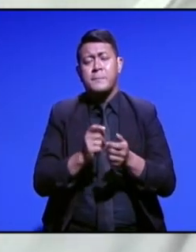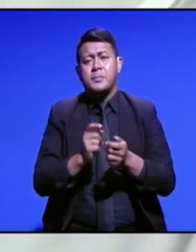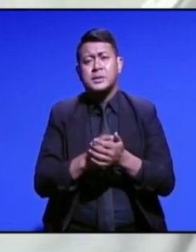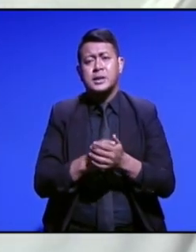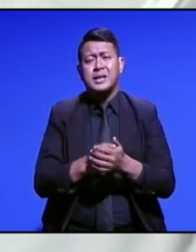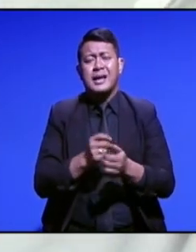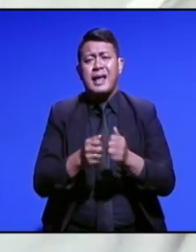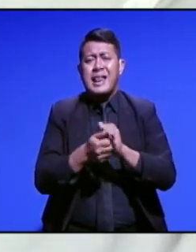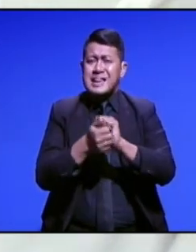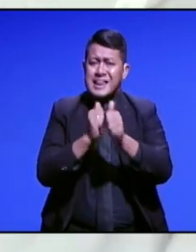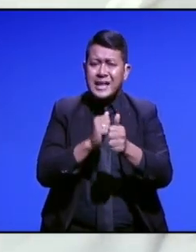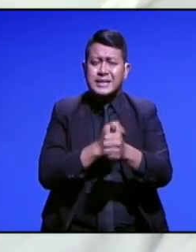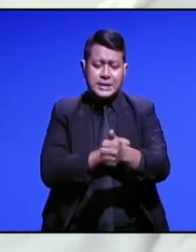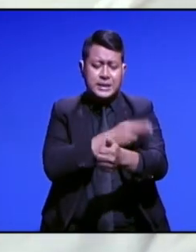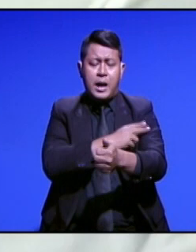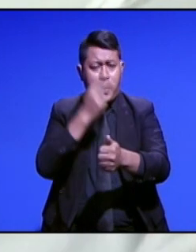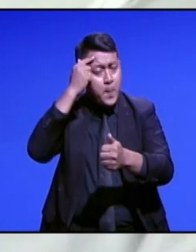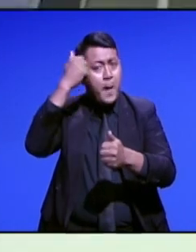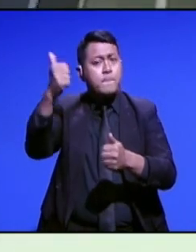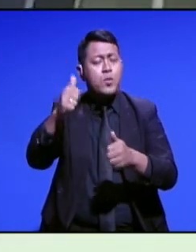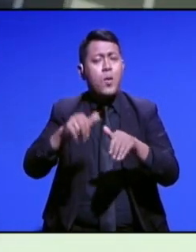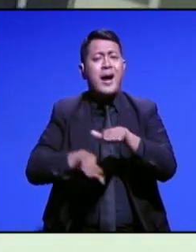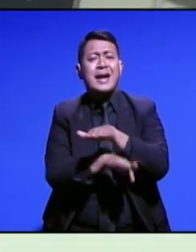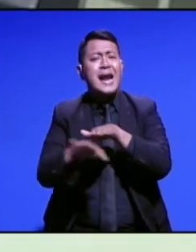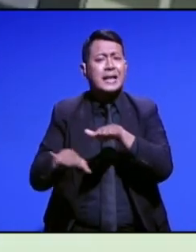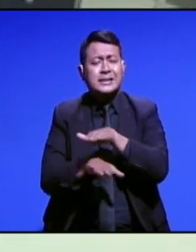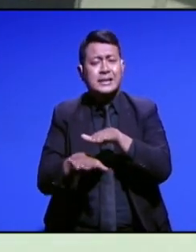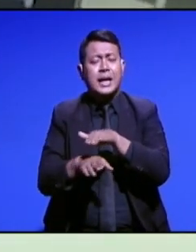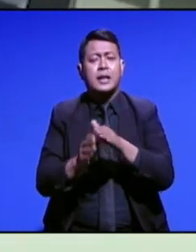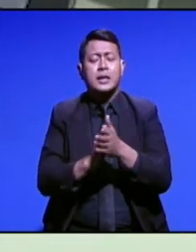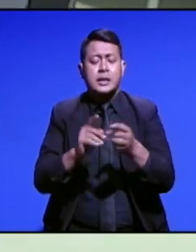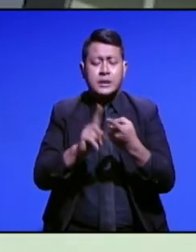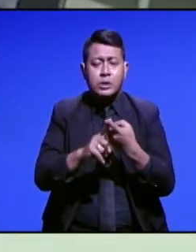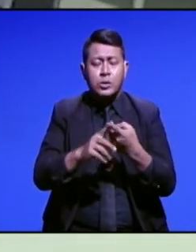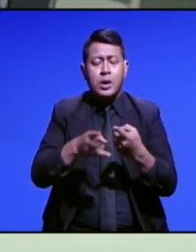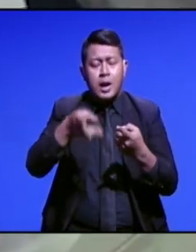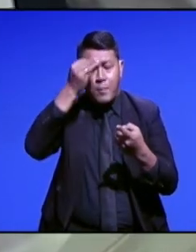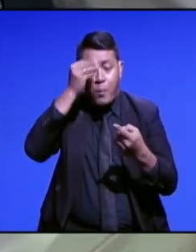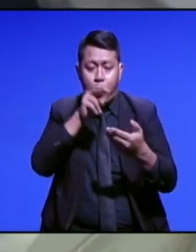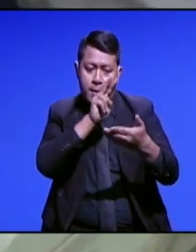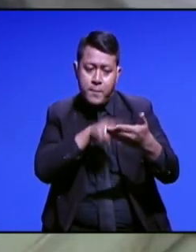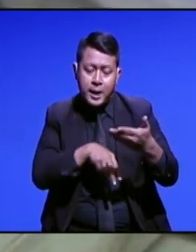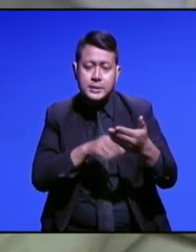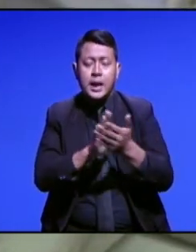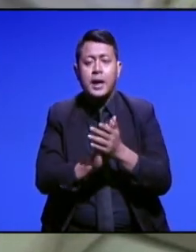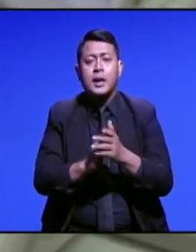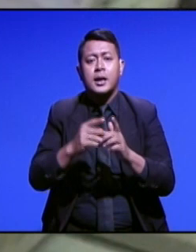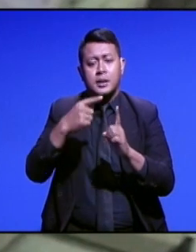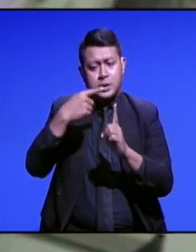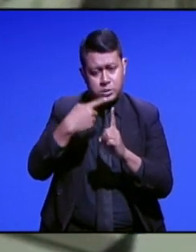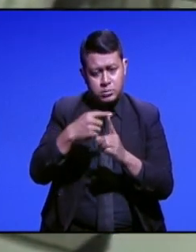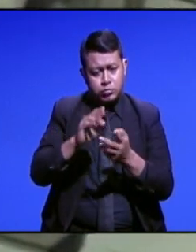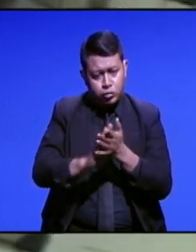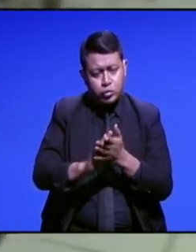minimum dan survei karakter. Dua komponen ini terkait literasi membaca dan numerasi siswa, serta iklim penanaman karakter